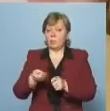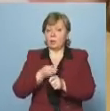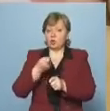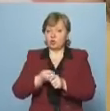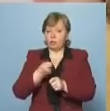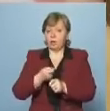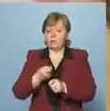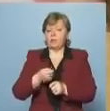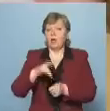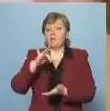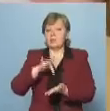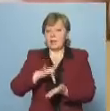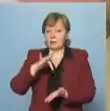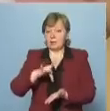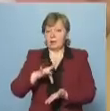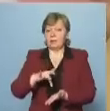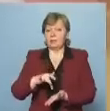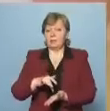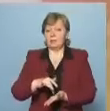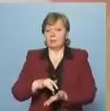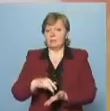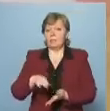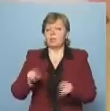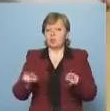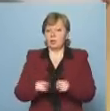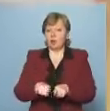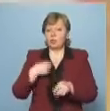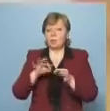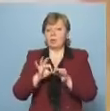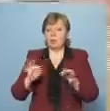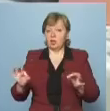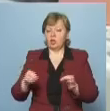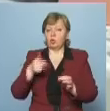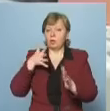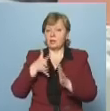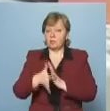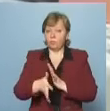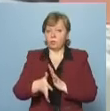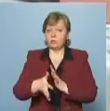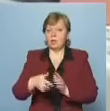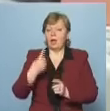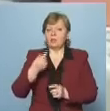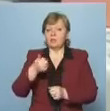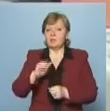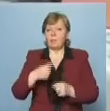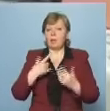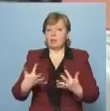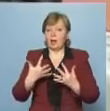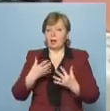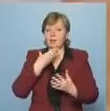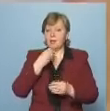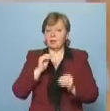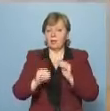здесь в корне, по центру листика, да? Также мы на нити просто насквозь. Один из самых ярких элементов декора – розы